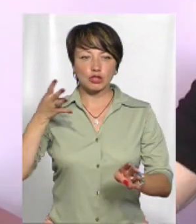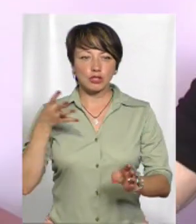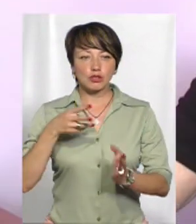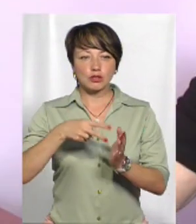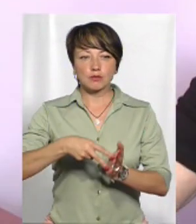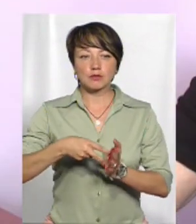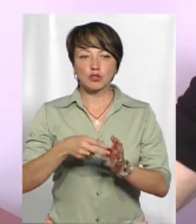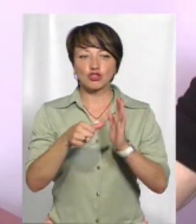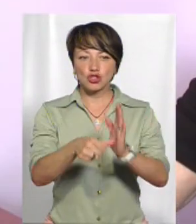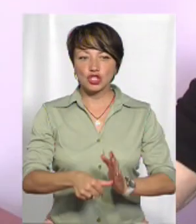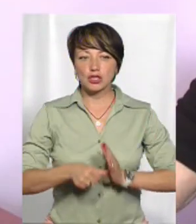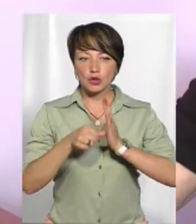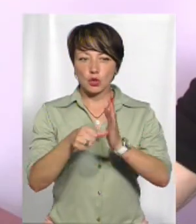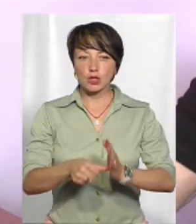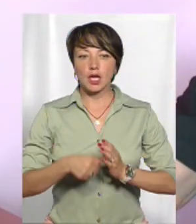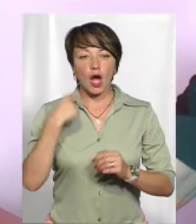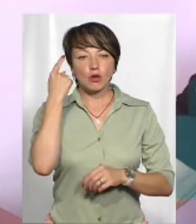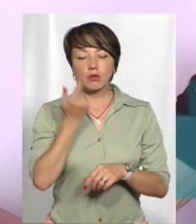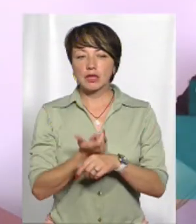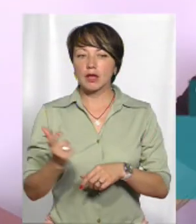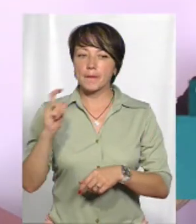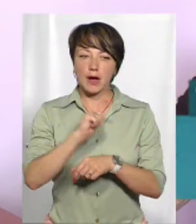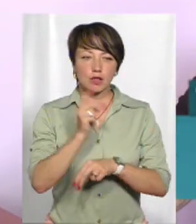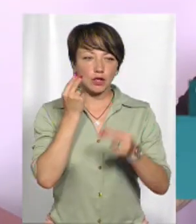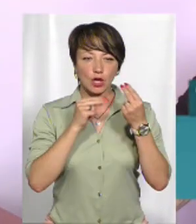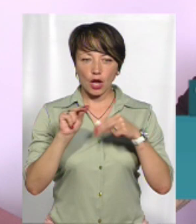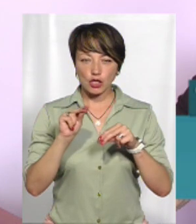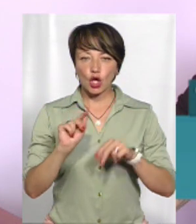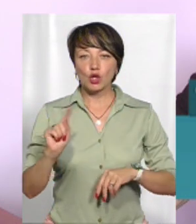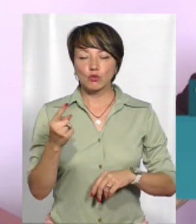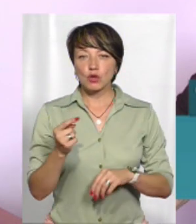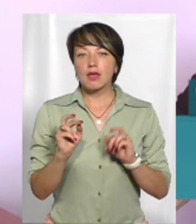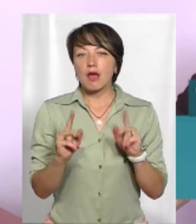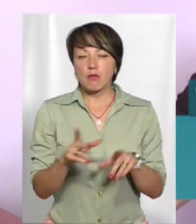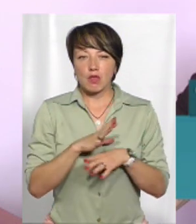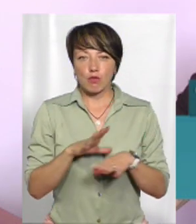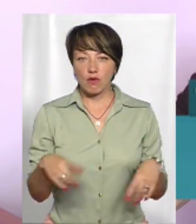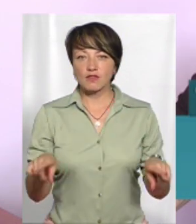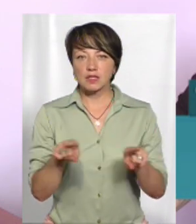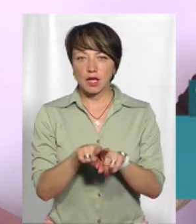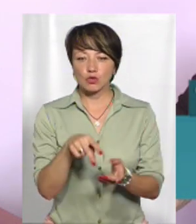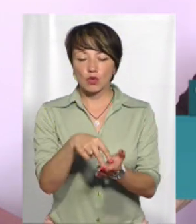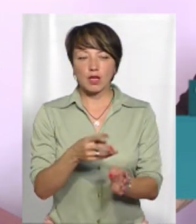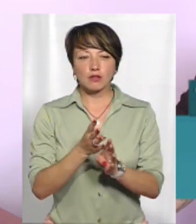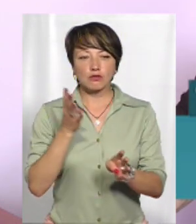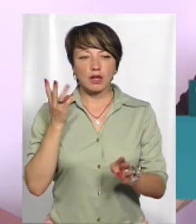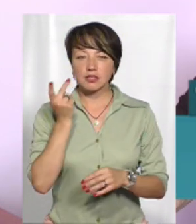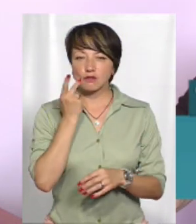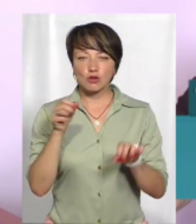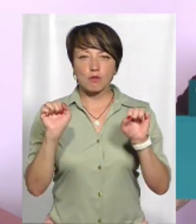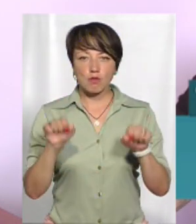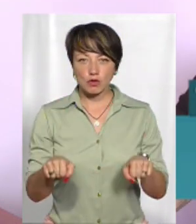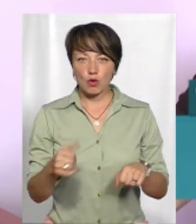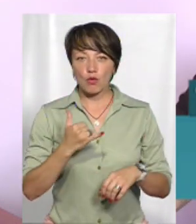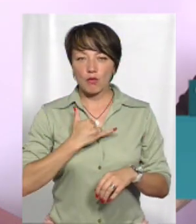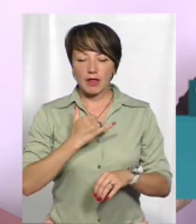годин. Я думаю, що це намного краще. Я думаю, що це набагато краще, тому що як би там не було, все-таки йти стояти в черзі не завжди можеш. Он в